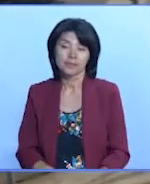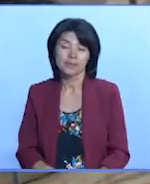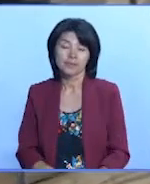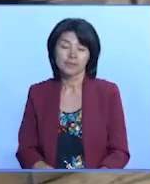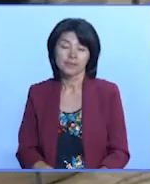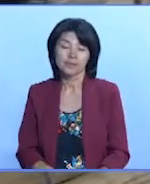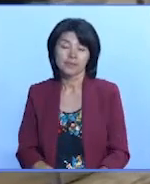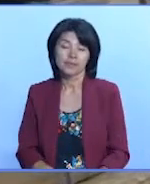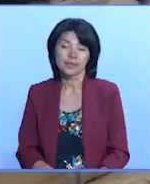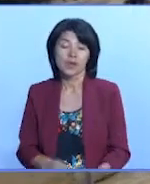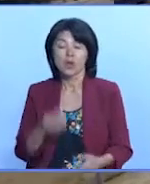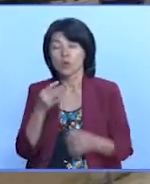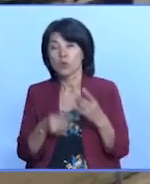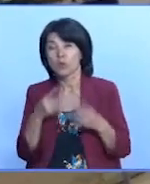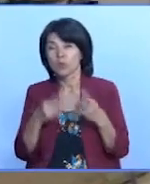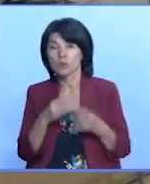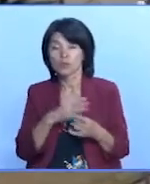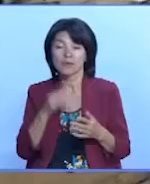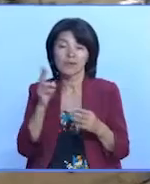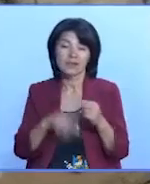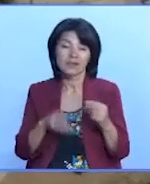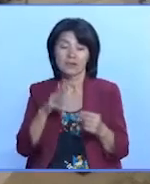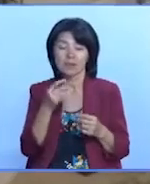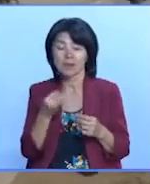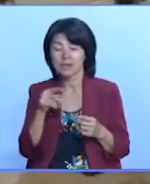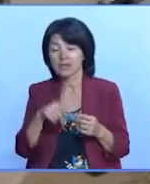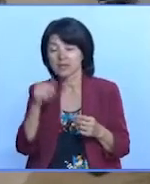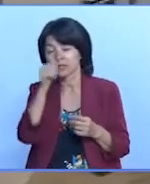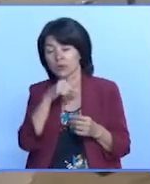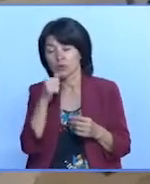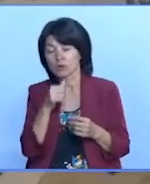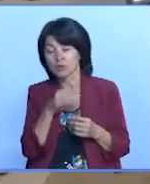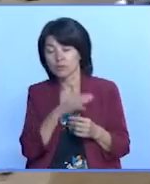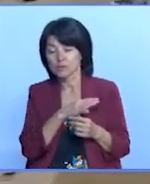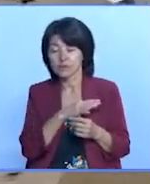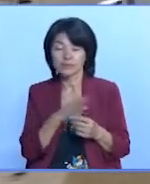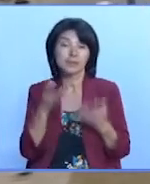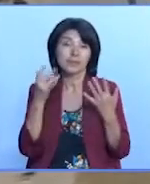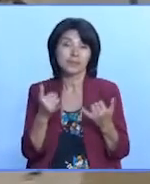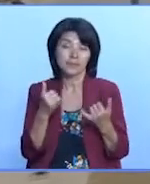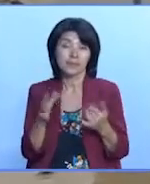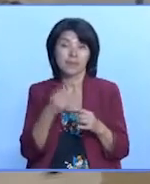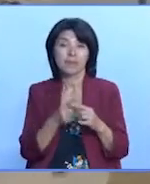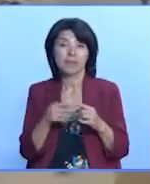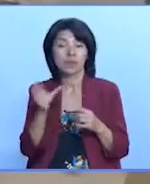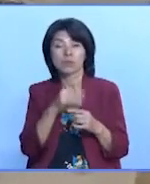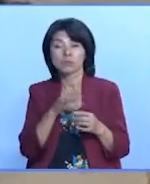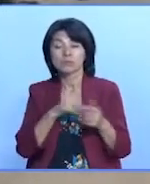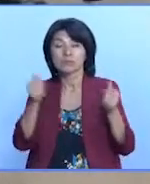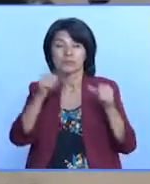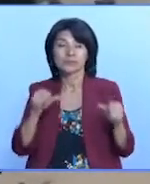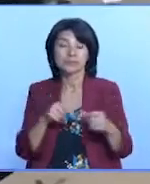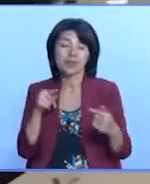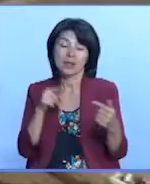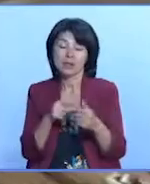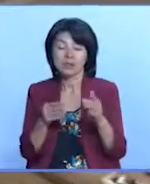Конкурс «Антикор Вайн» стартовал в конце мая этого года. Инициатива посвящена Году волонтера и входит в перечень мероприятий по формированию антикоррупционной